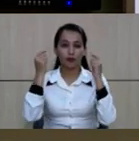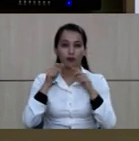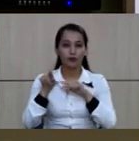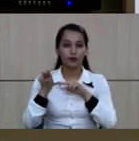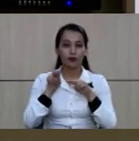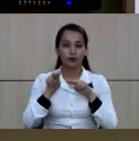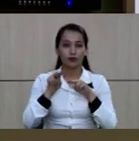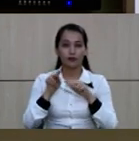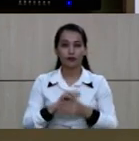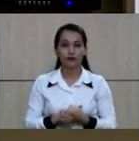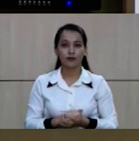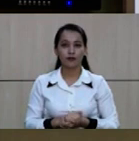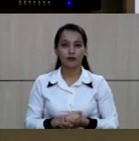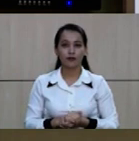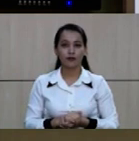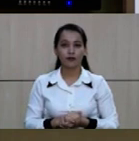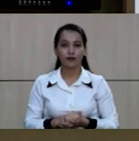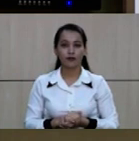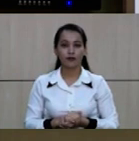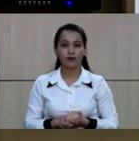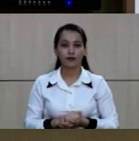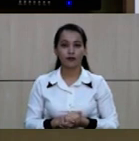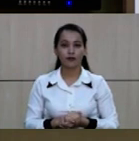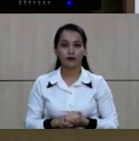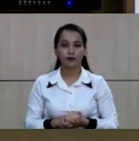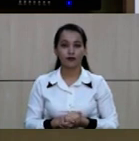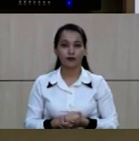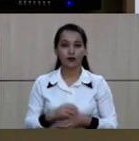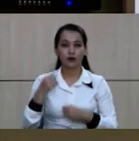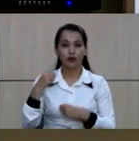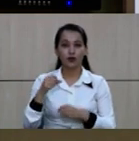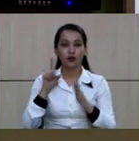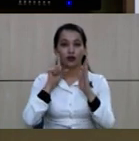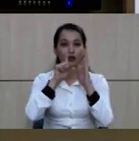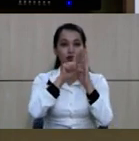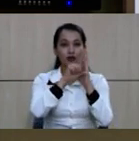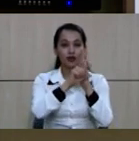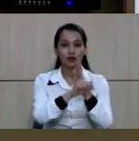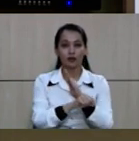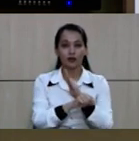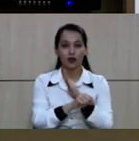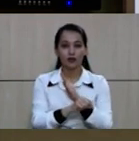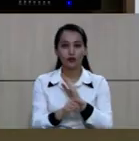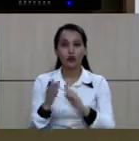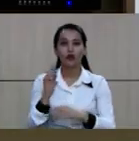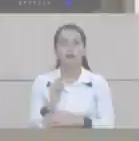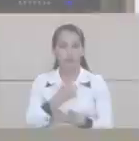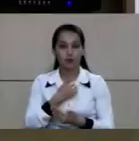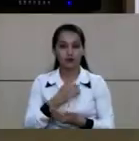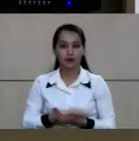maymun najjor ishi chiqib qolib ketishi bilan uning ishini davom ettirmoqchi bo'ladi